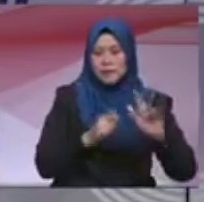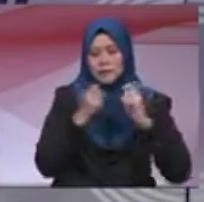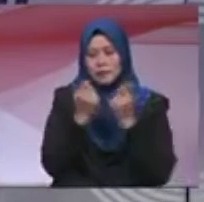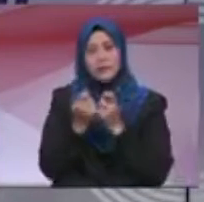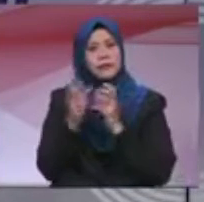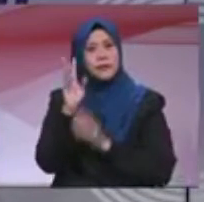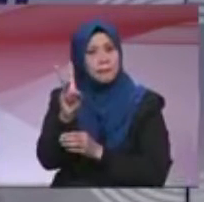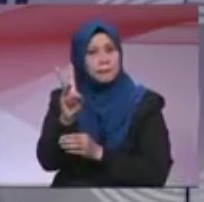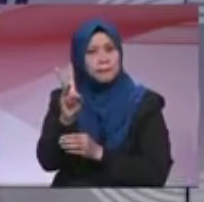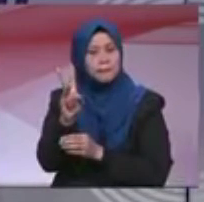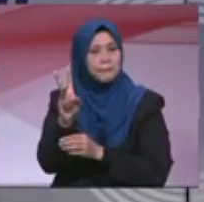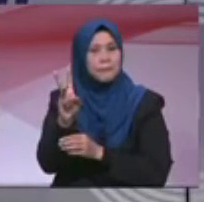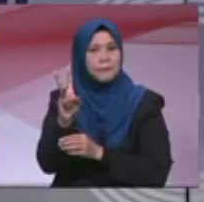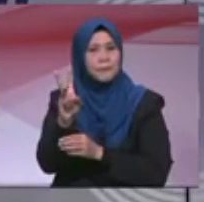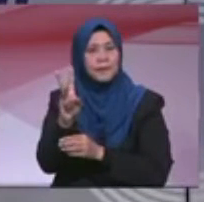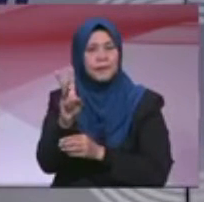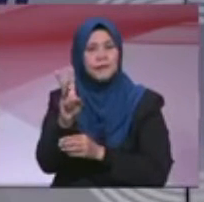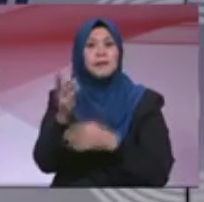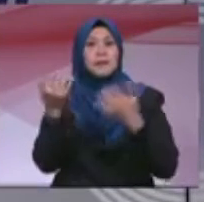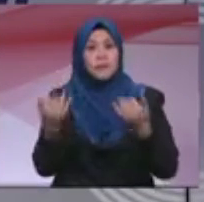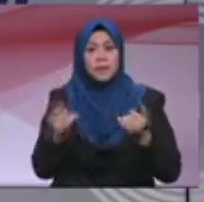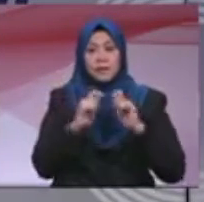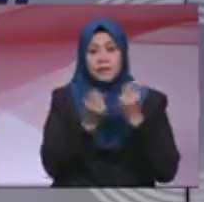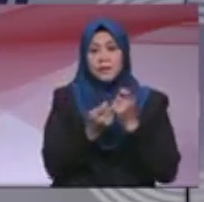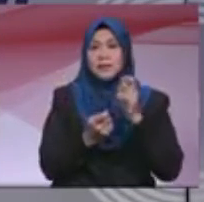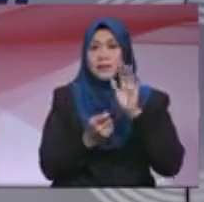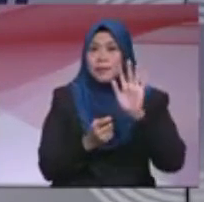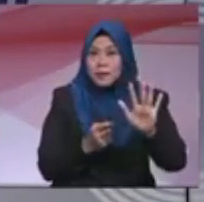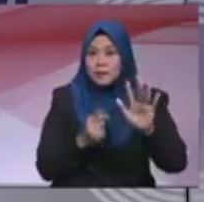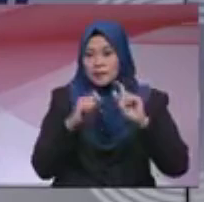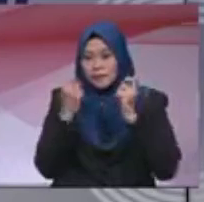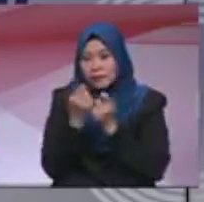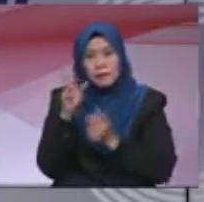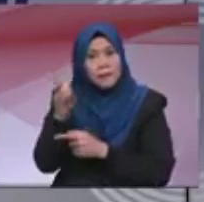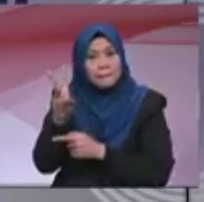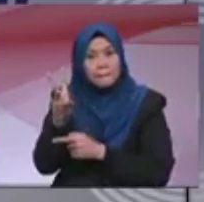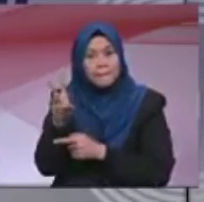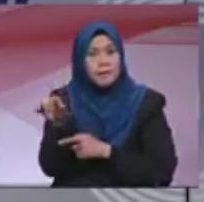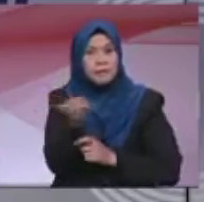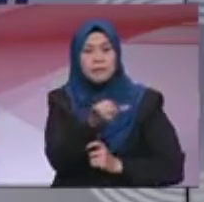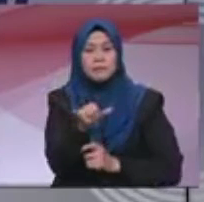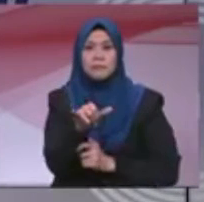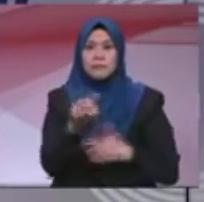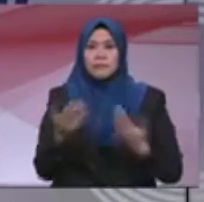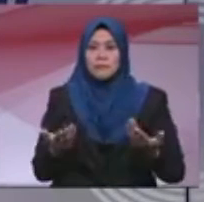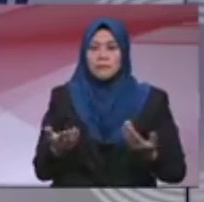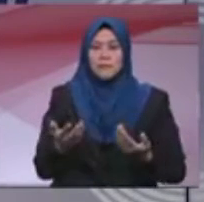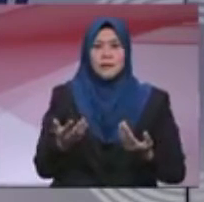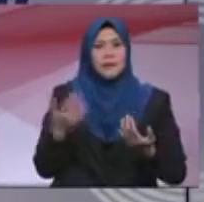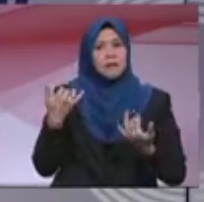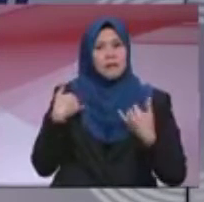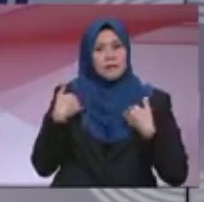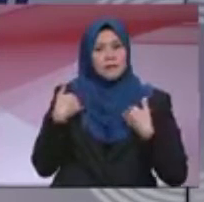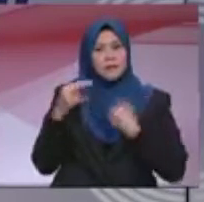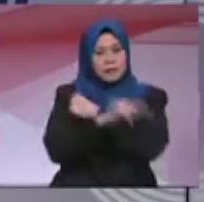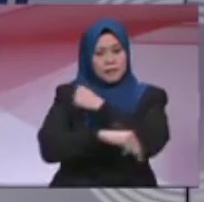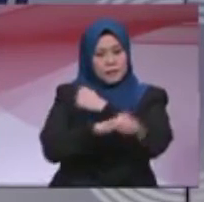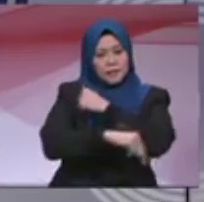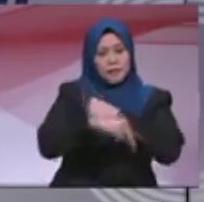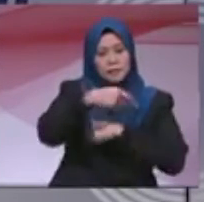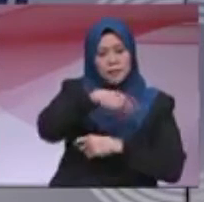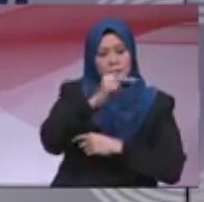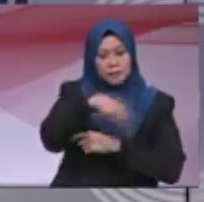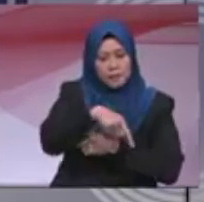6. Untuk tujuan ini, tingkatan 5 dan tingkatan 6 sama ada mereka berada di negeri